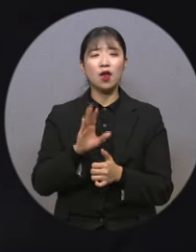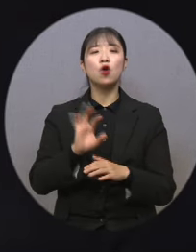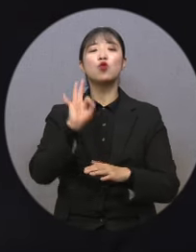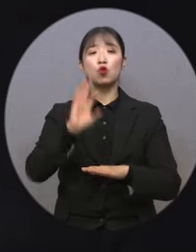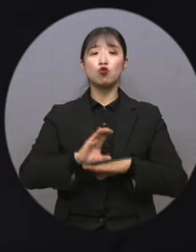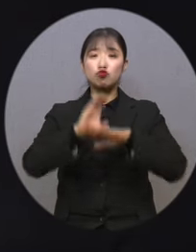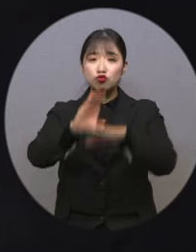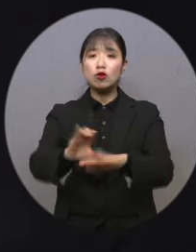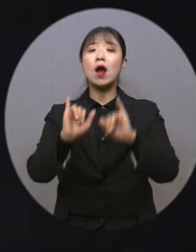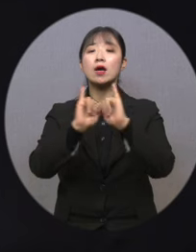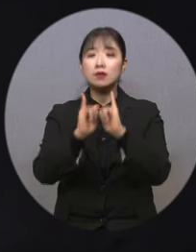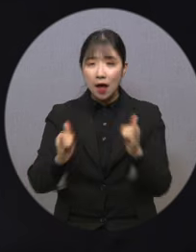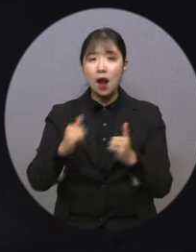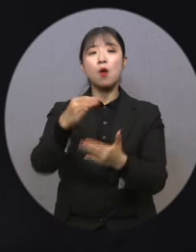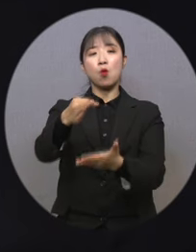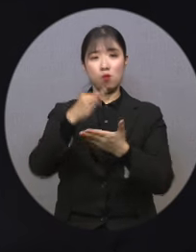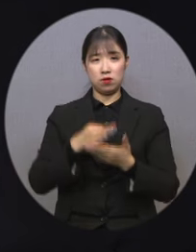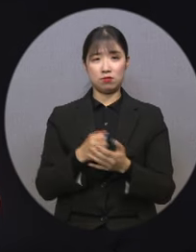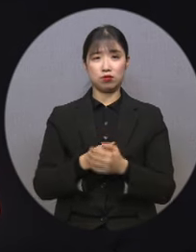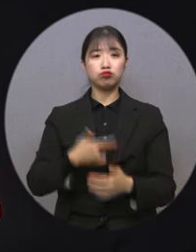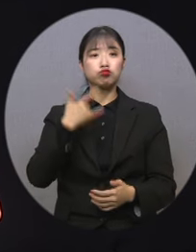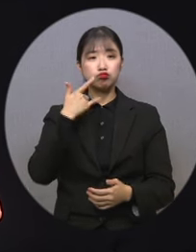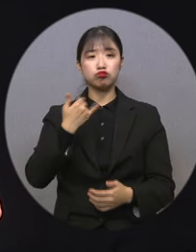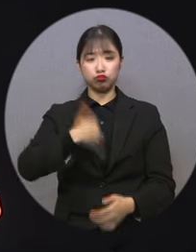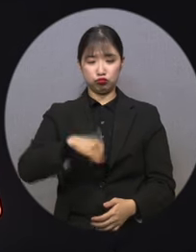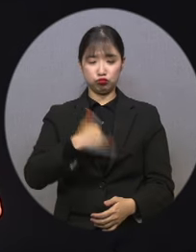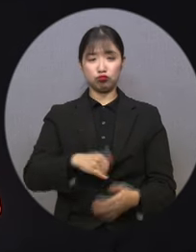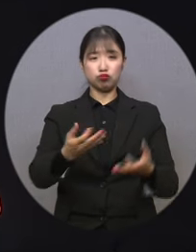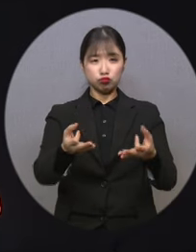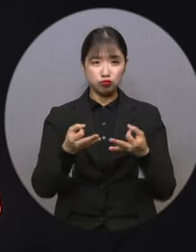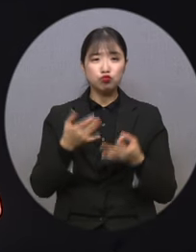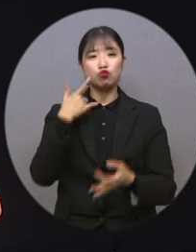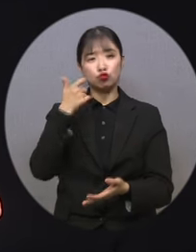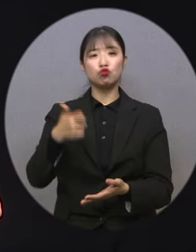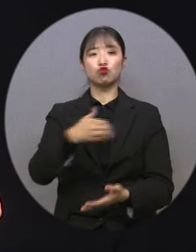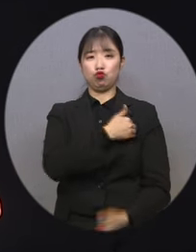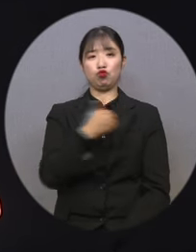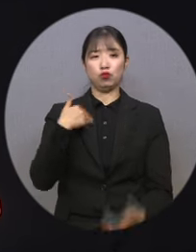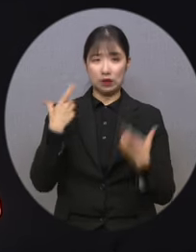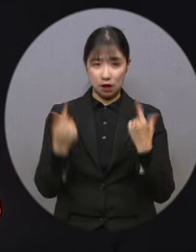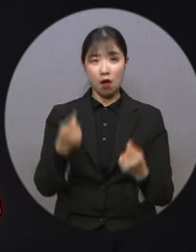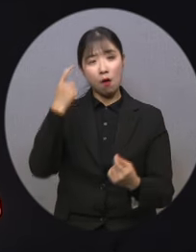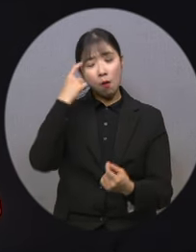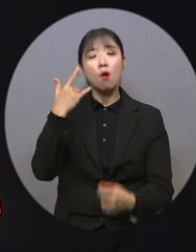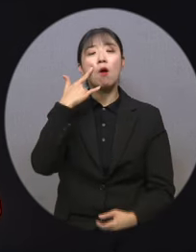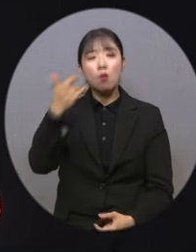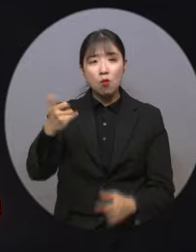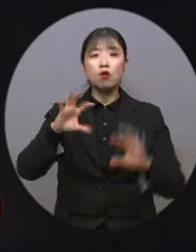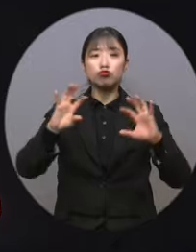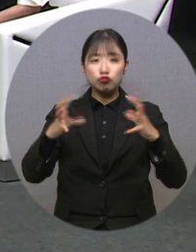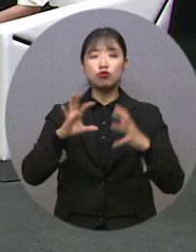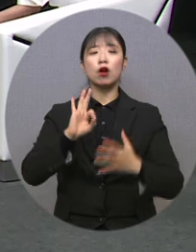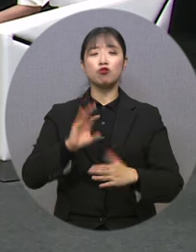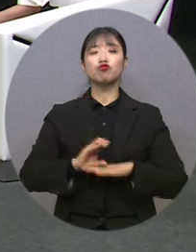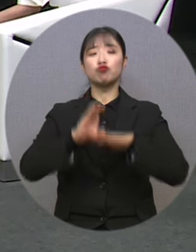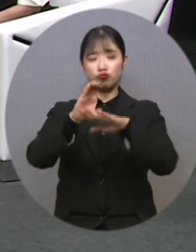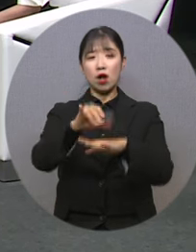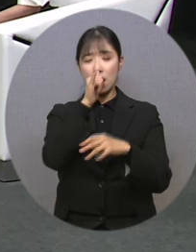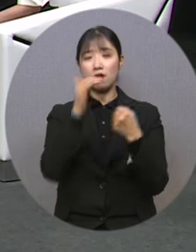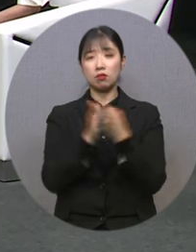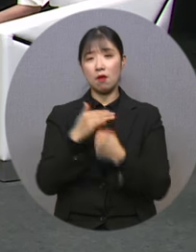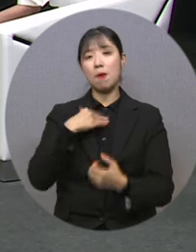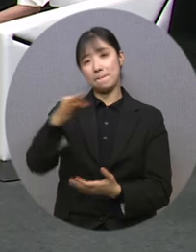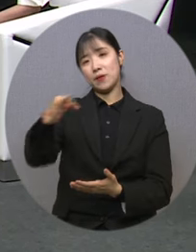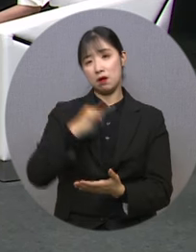배당금이라 자식 앞에 부모가 떳떳해요. 어머니 아버지가 국가에 그만한 투자를 했으니까 우리가 받는 거다.